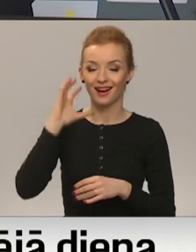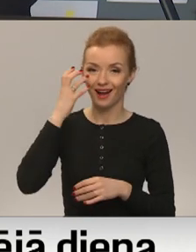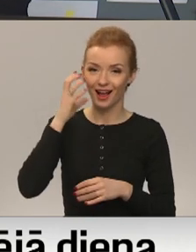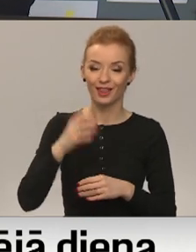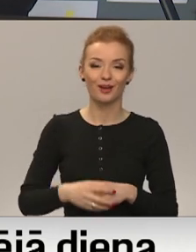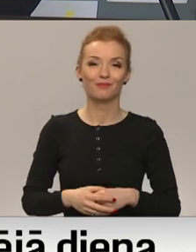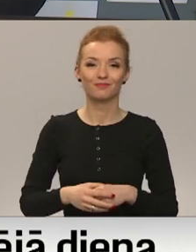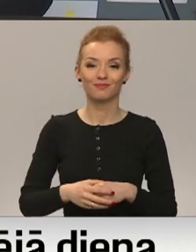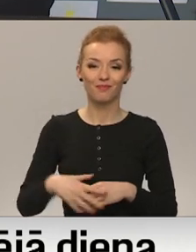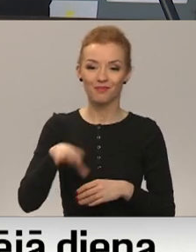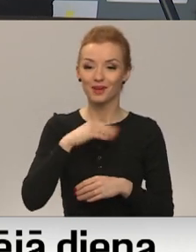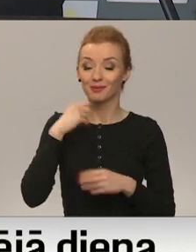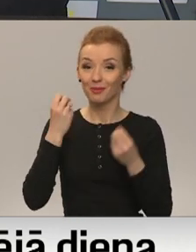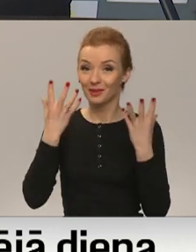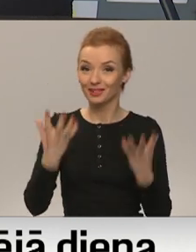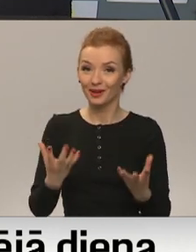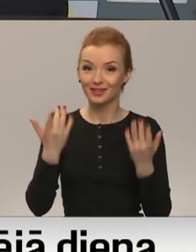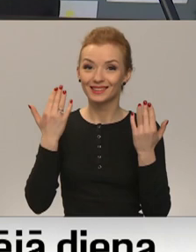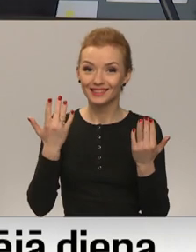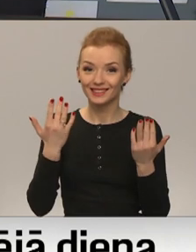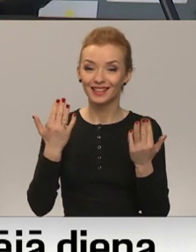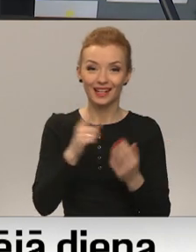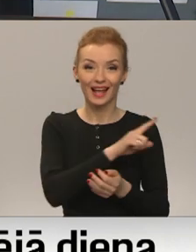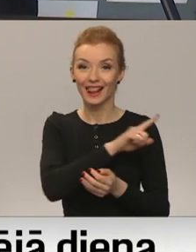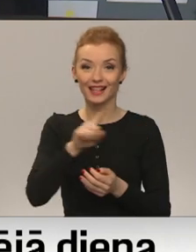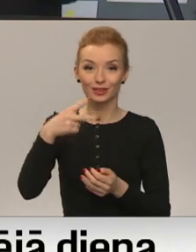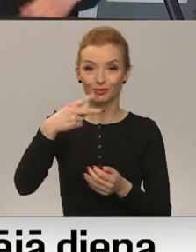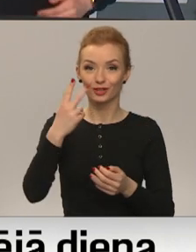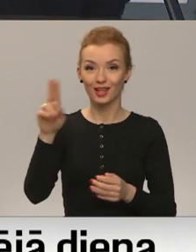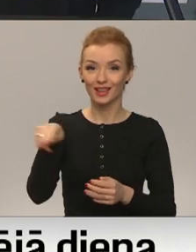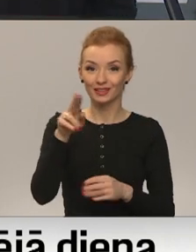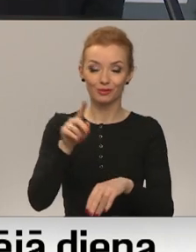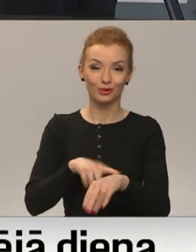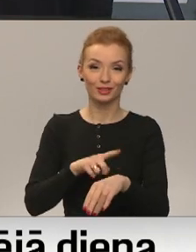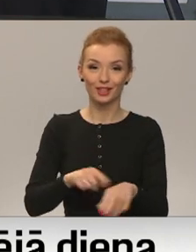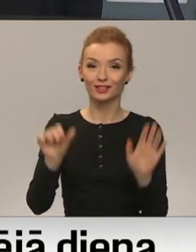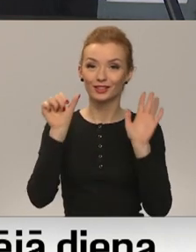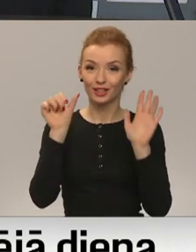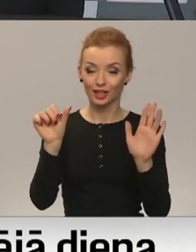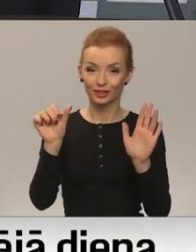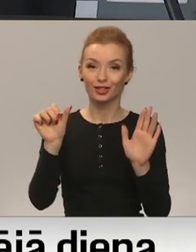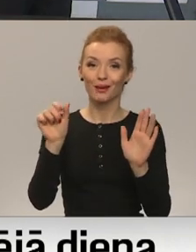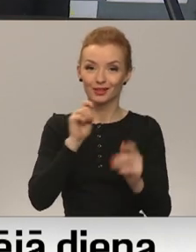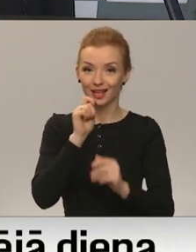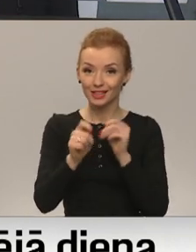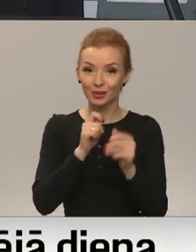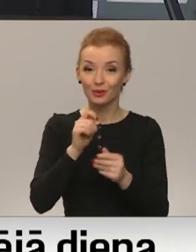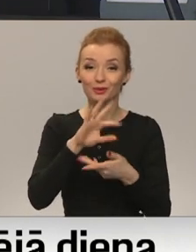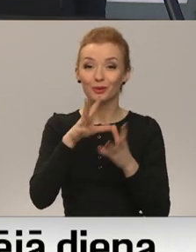kur atrodas. Mēs visi gribam noskaidrot, cik līdz 23. decembra 18:00 labdarības maratonā ir